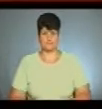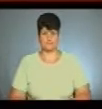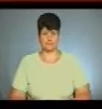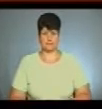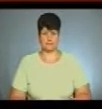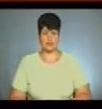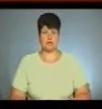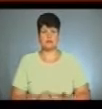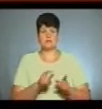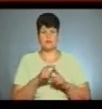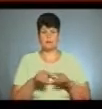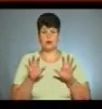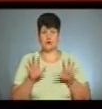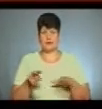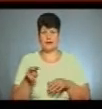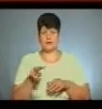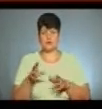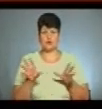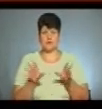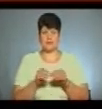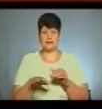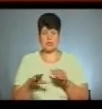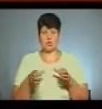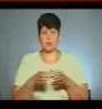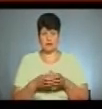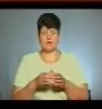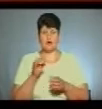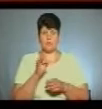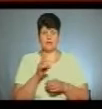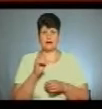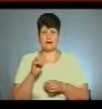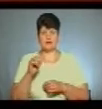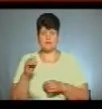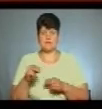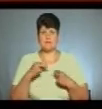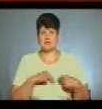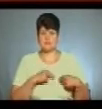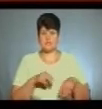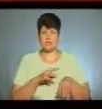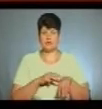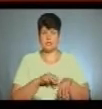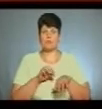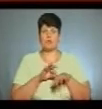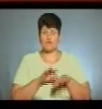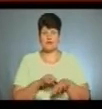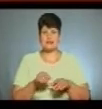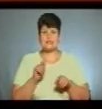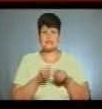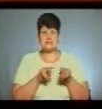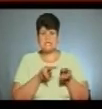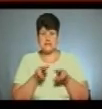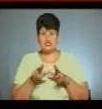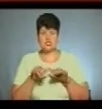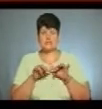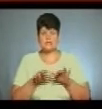За словами голови Лановецької міської об'єднаної територіальної громади Романа Казновецького, працівники поліції району проводять слідчі дії. Наразі цей випадок